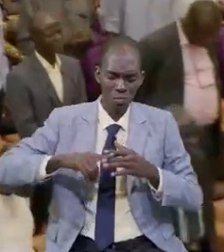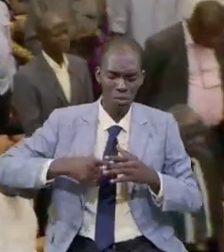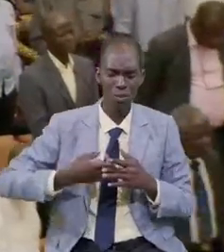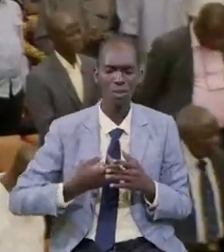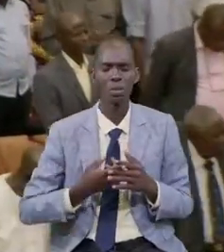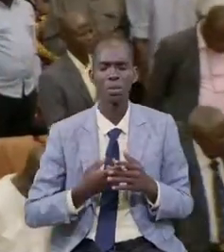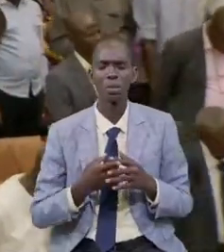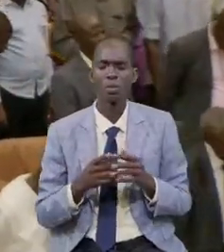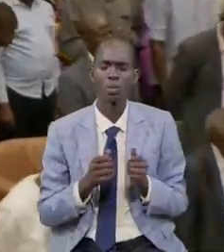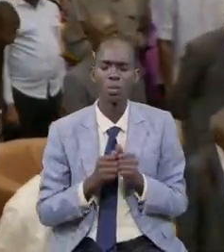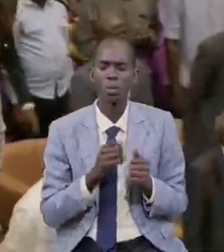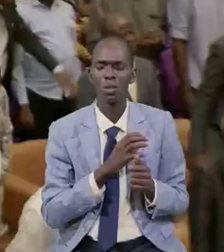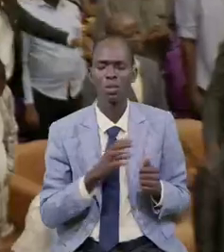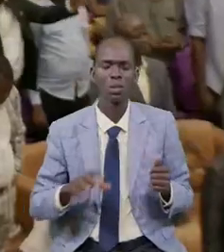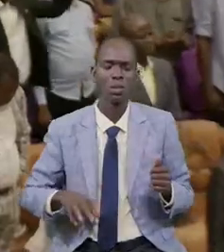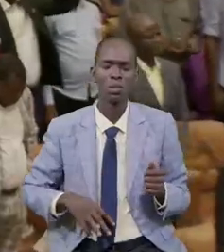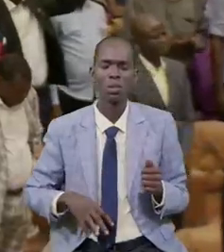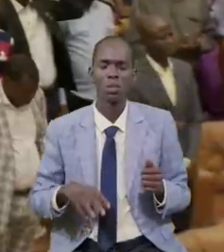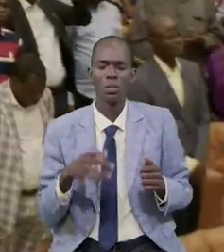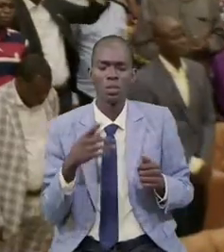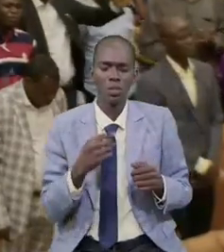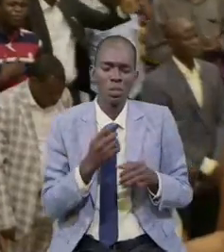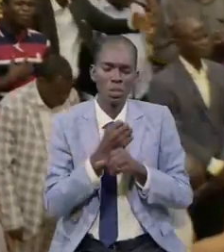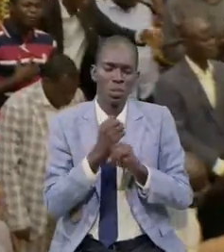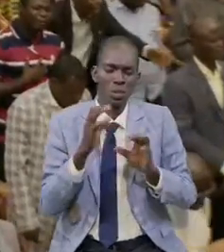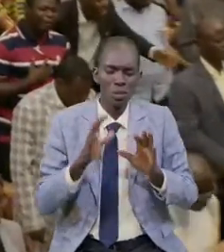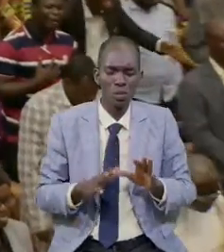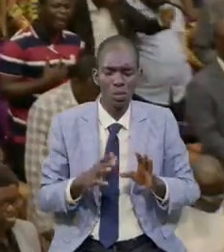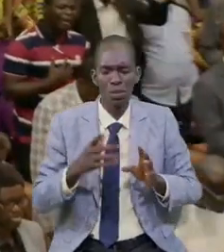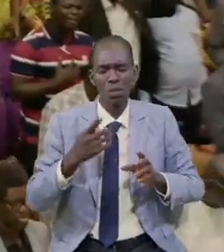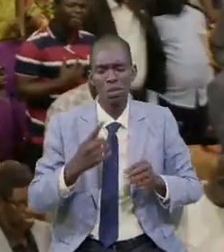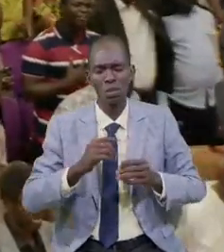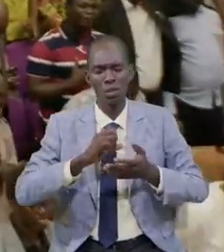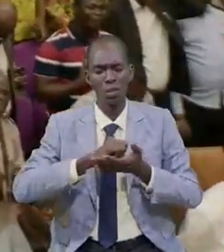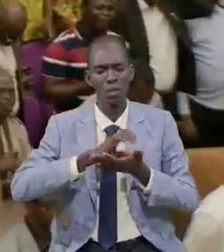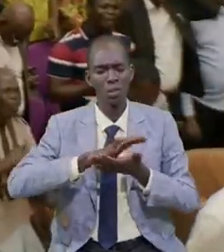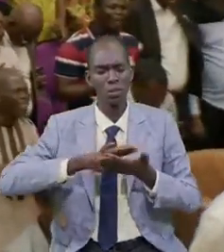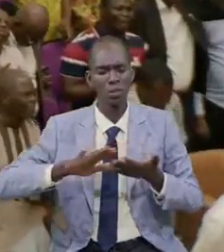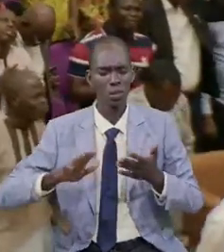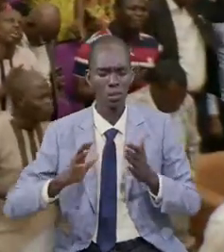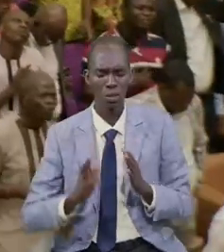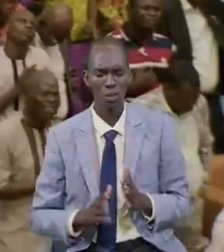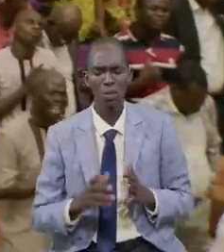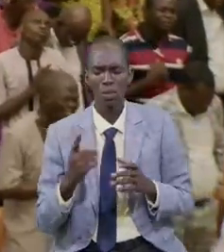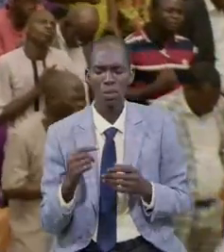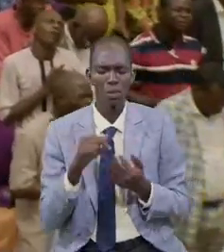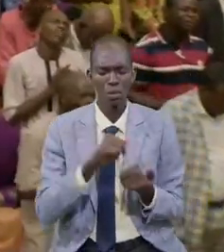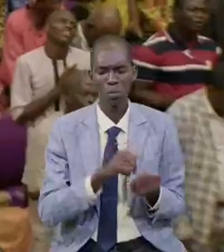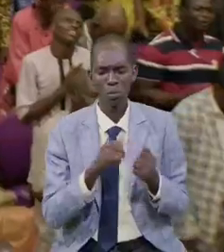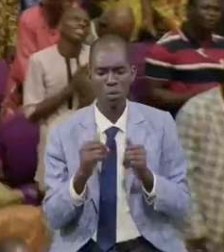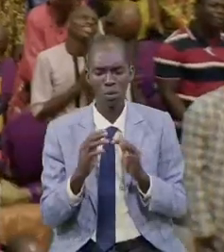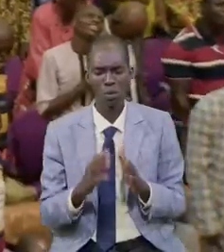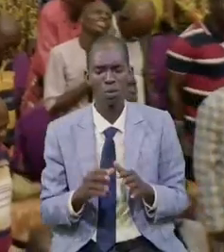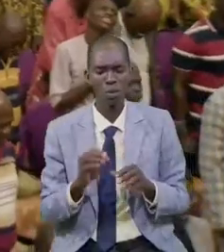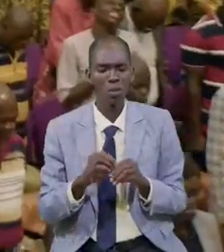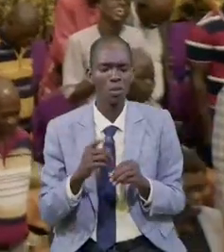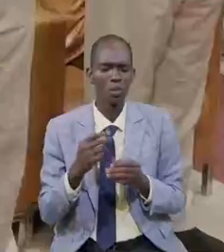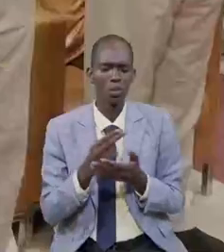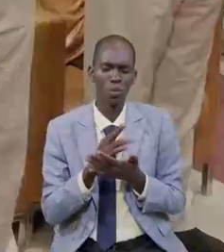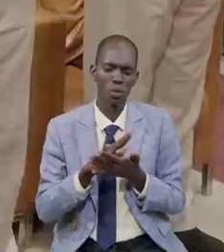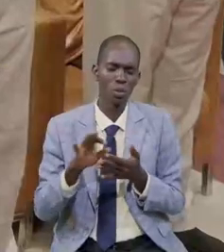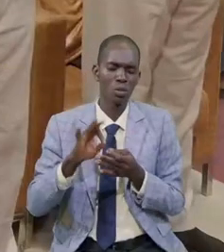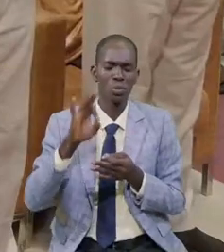à là où vous avez commencé. Revenez à Christ le Sauveur, le Sanctificateur, celui qui baptise dans le Saint-Esprit.